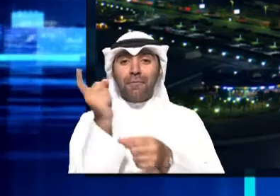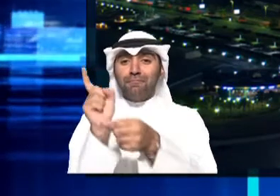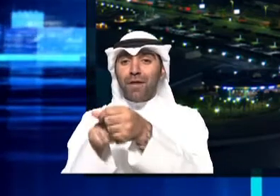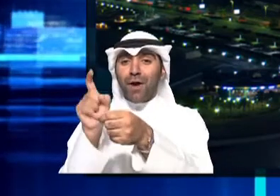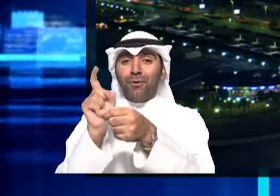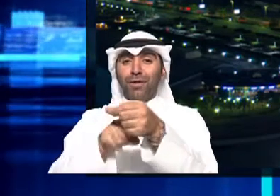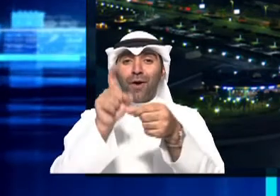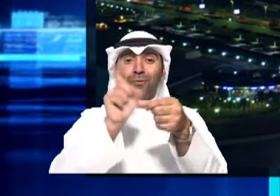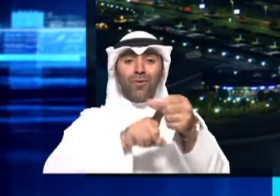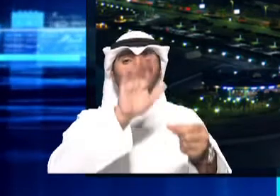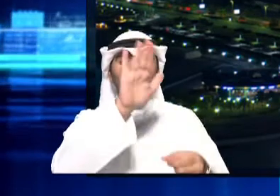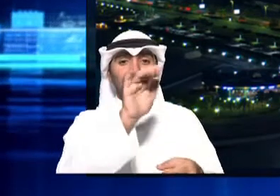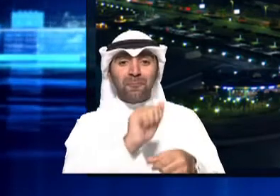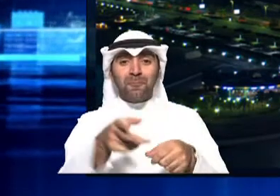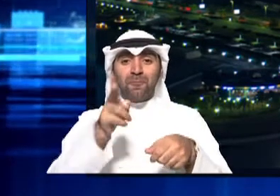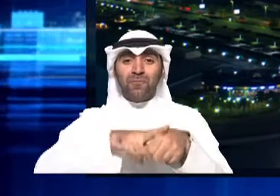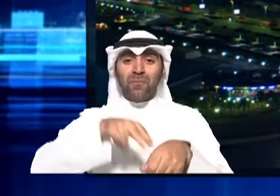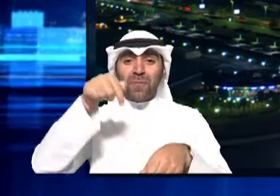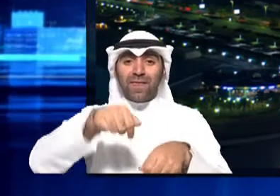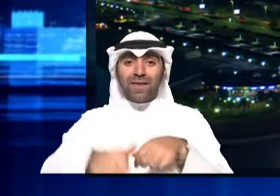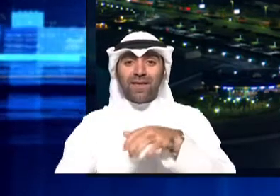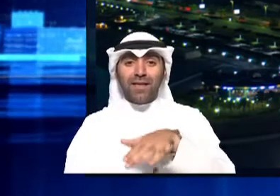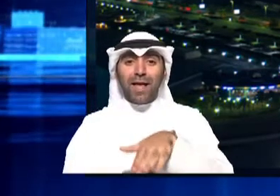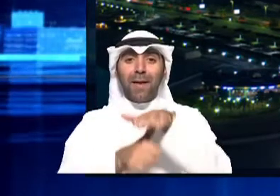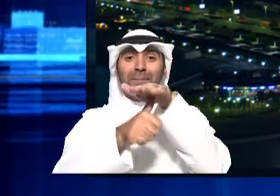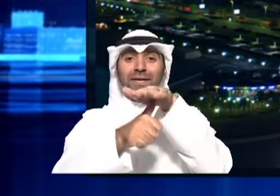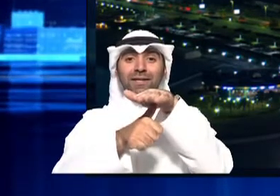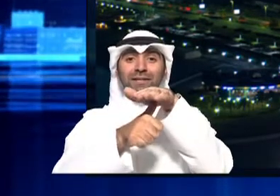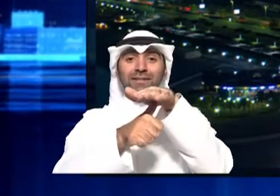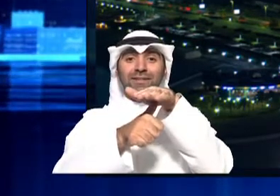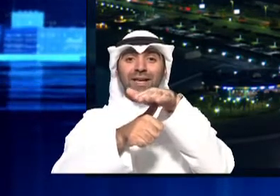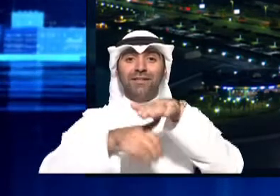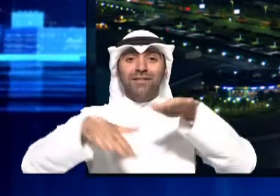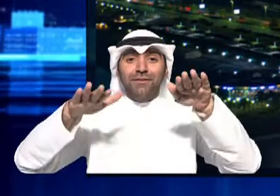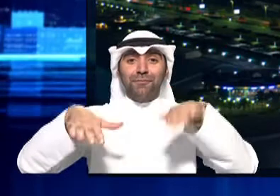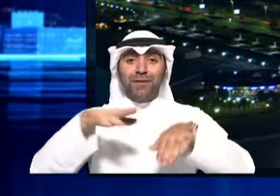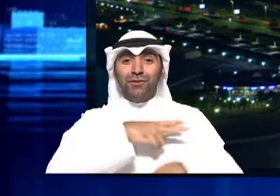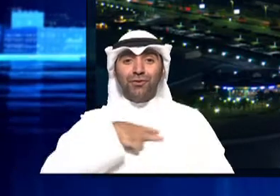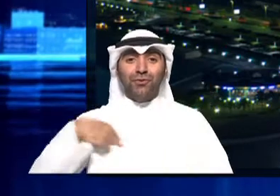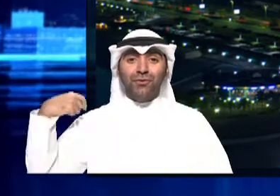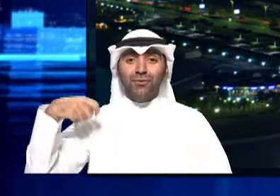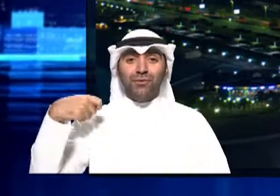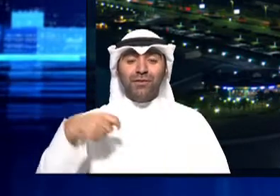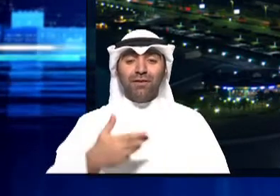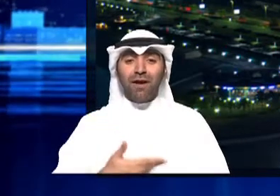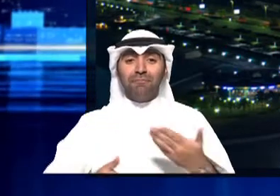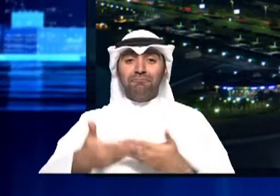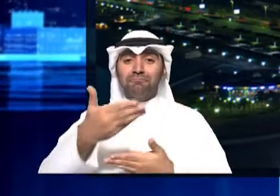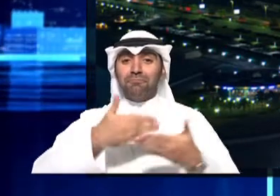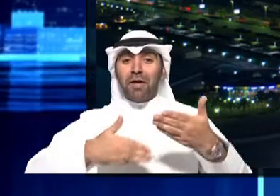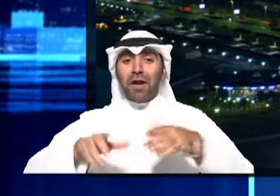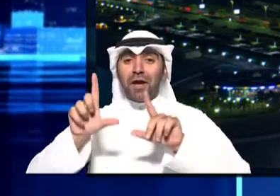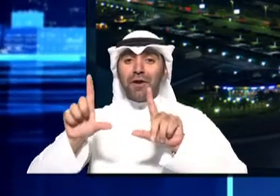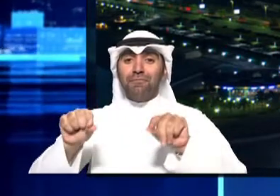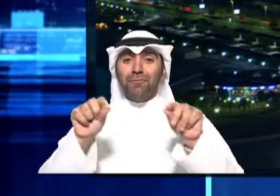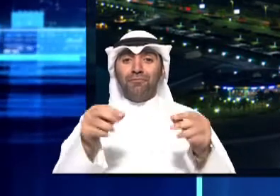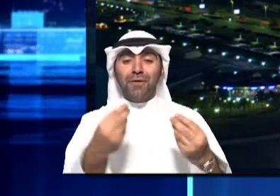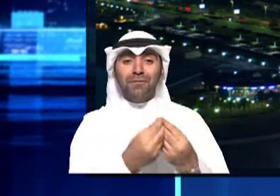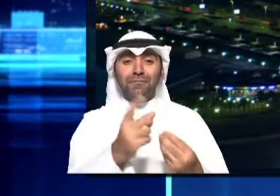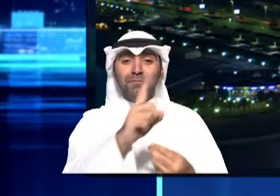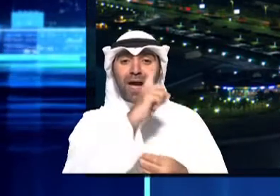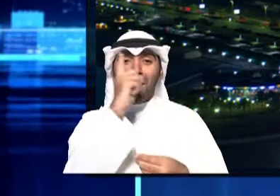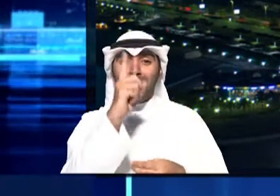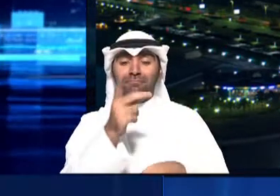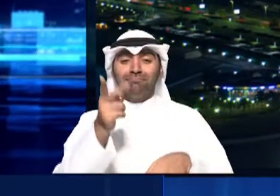الكويت كان أكبر من مجرد أمير لدولة إقليمية، لدولة صغيرة، كان عنده بعد إقليمي وبعد